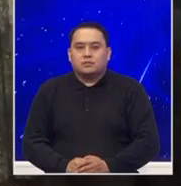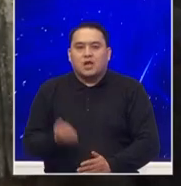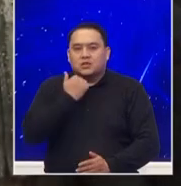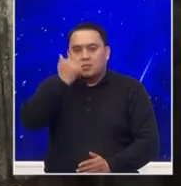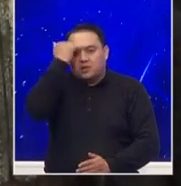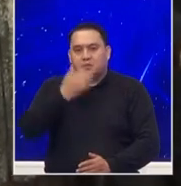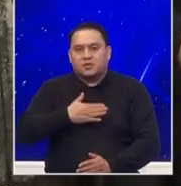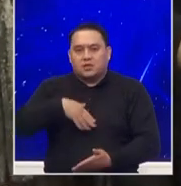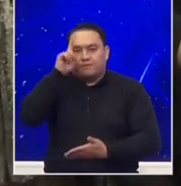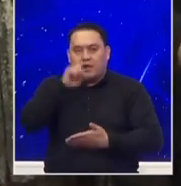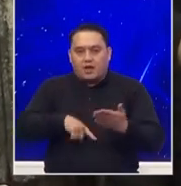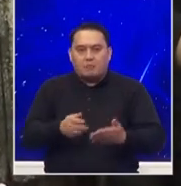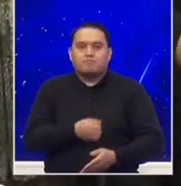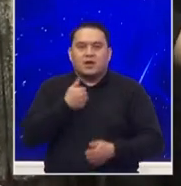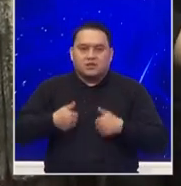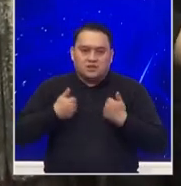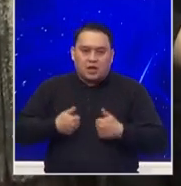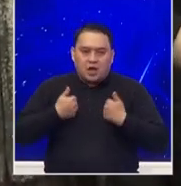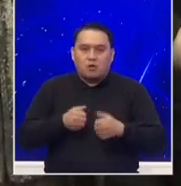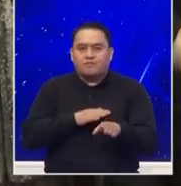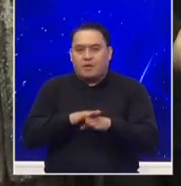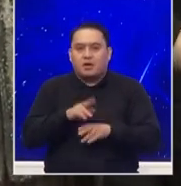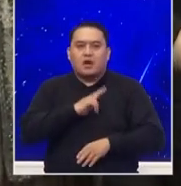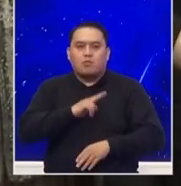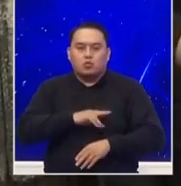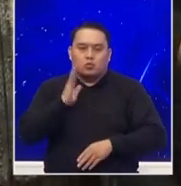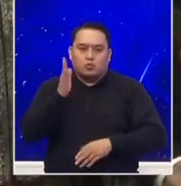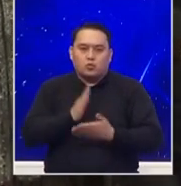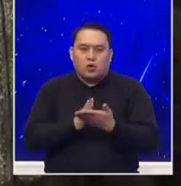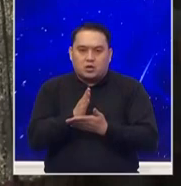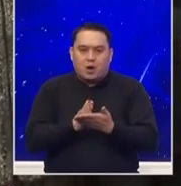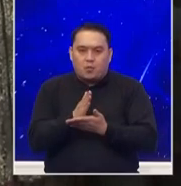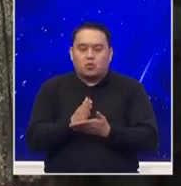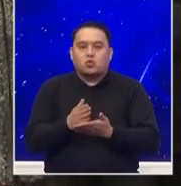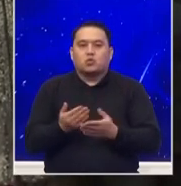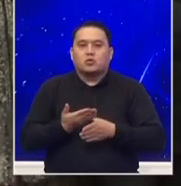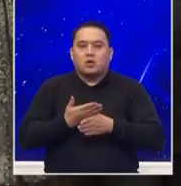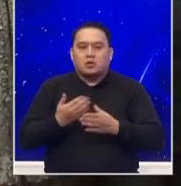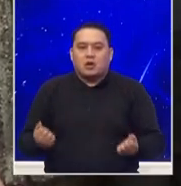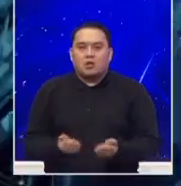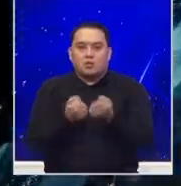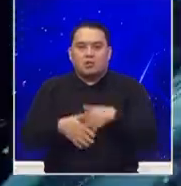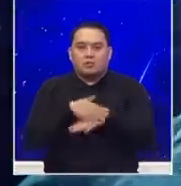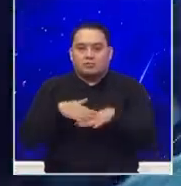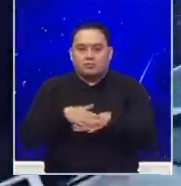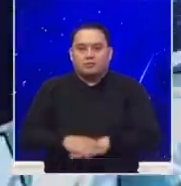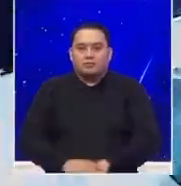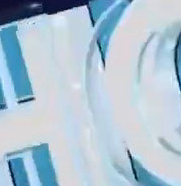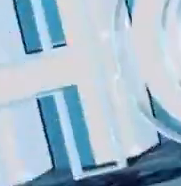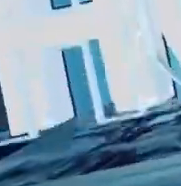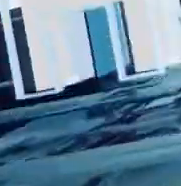Спасибо за доверие. Я постараюсь оправдать ожидания и буду дальше служить и работать во благо народа.